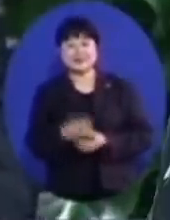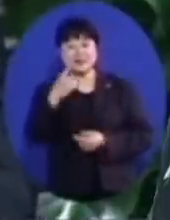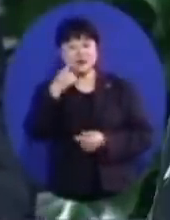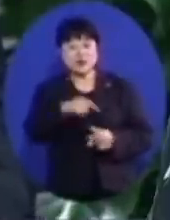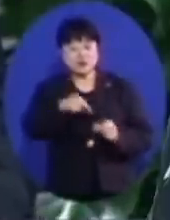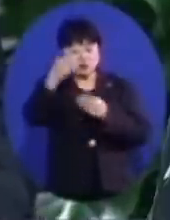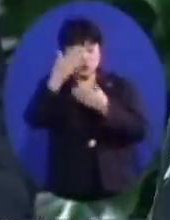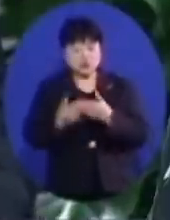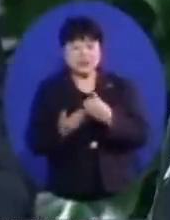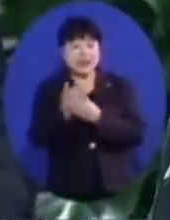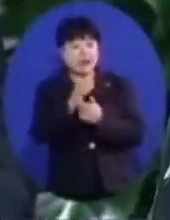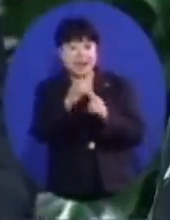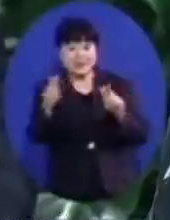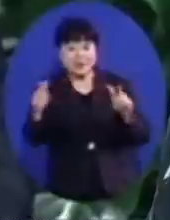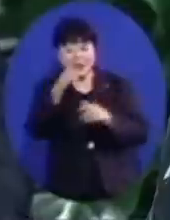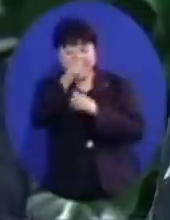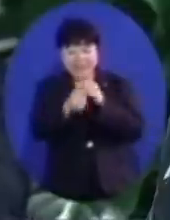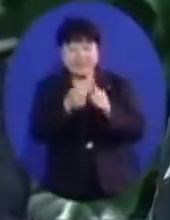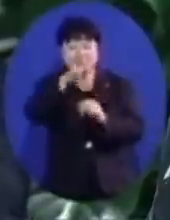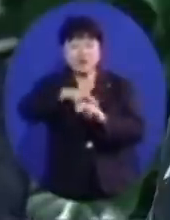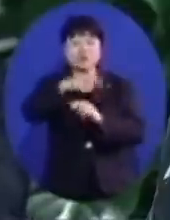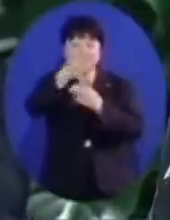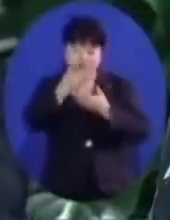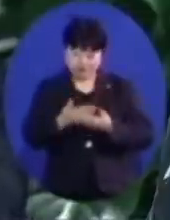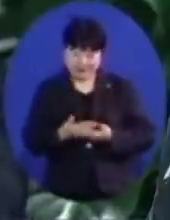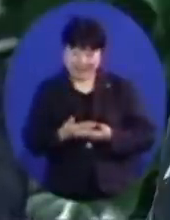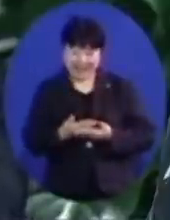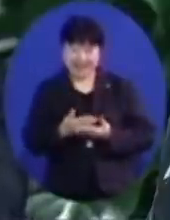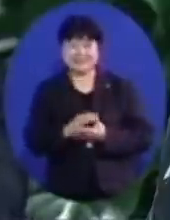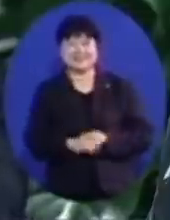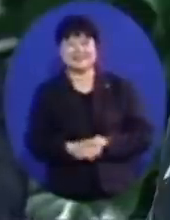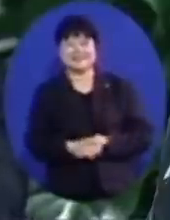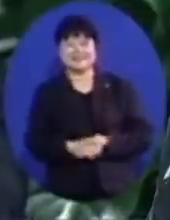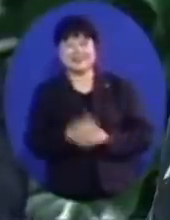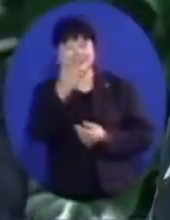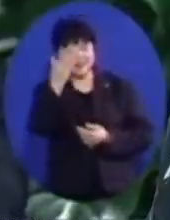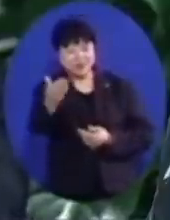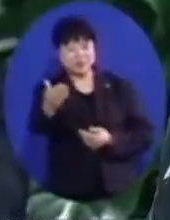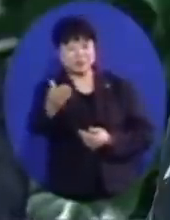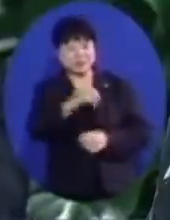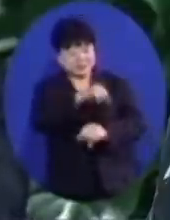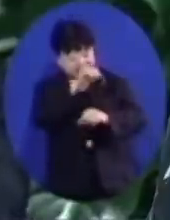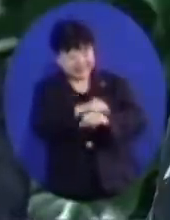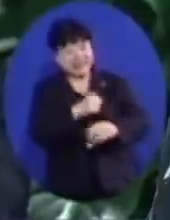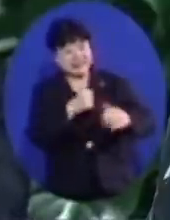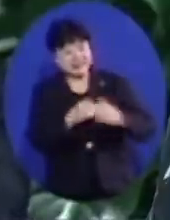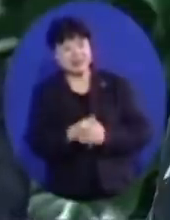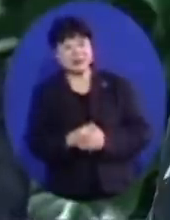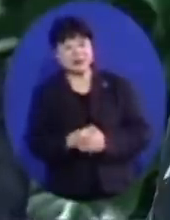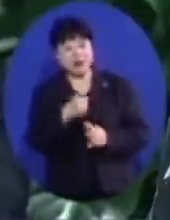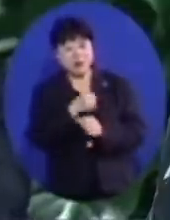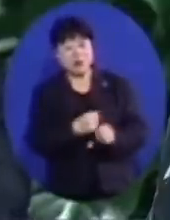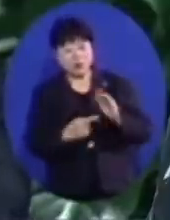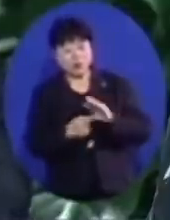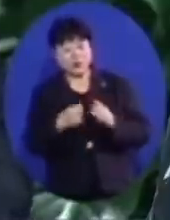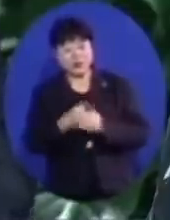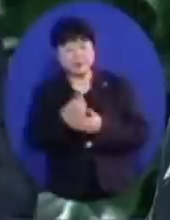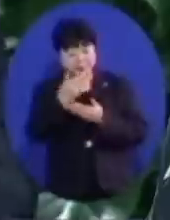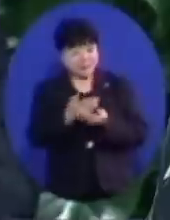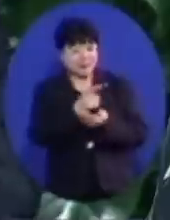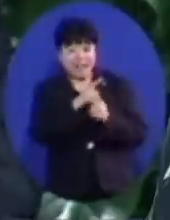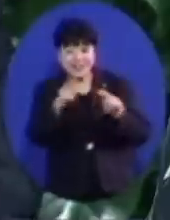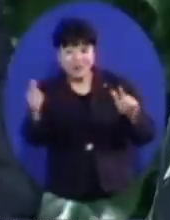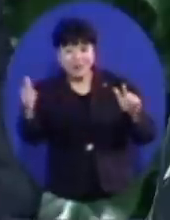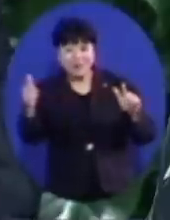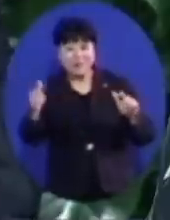구원이 우리에게서 난 것이 아니라 하나님이 선물로 주시는 거예요 여러분이 뭐 잘했어요 그 공로를 주는 것은 아닙니다